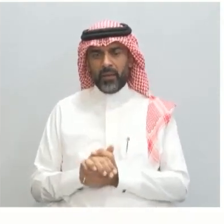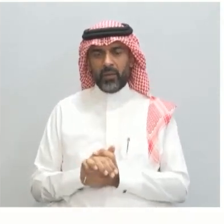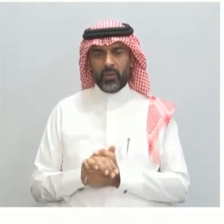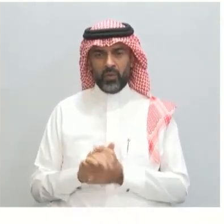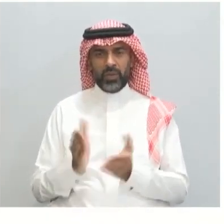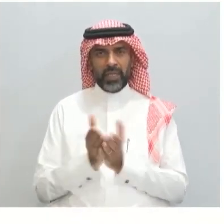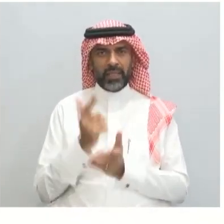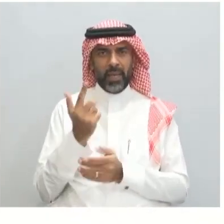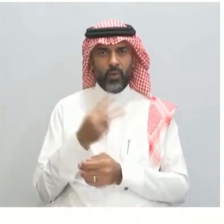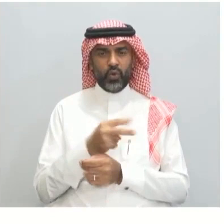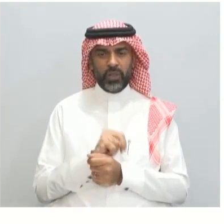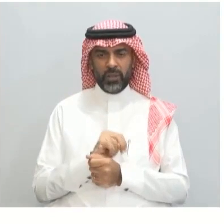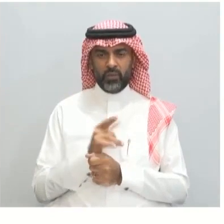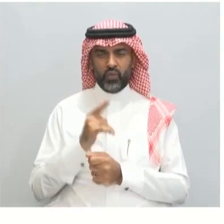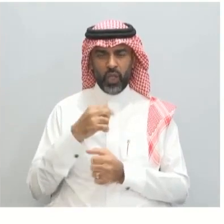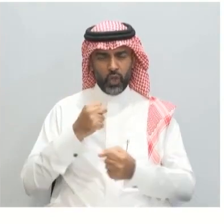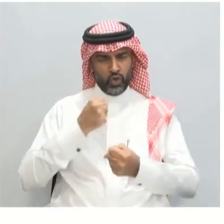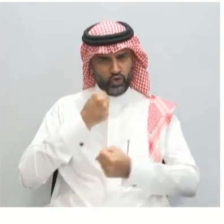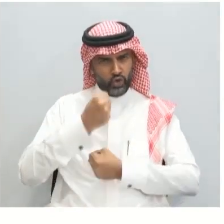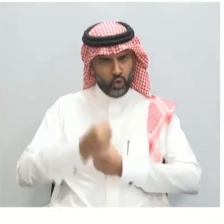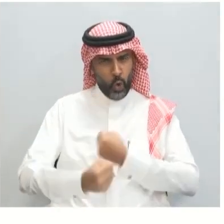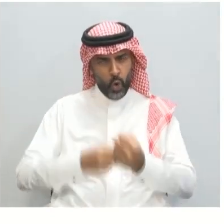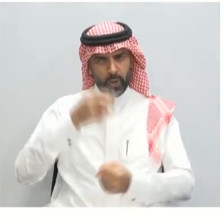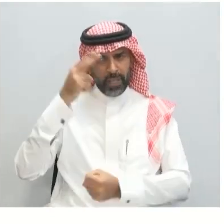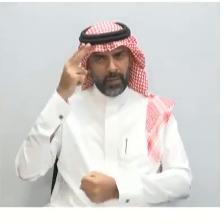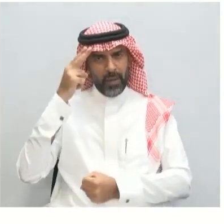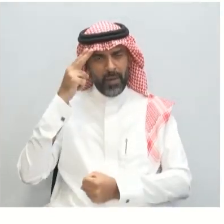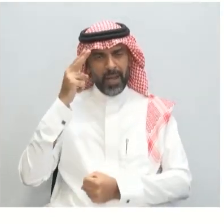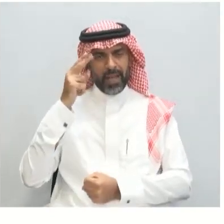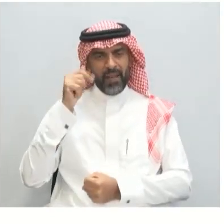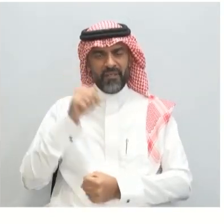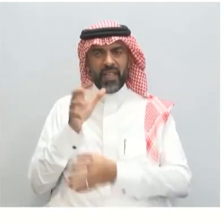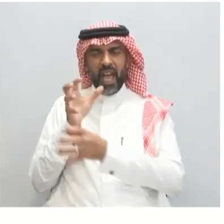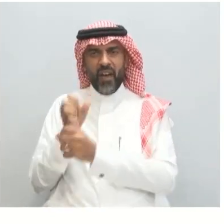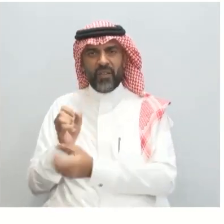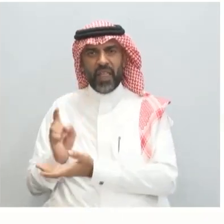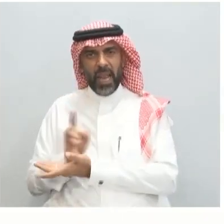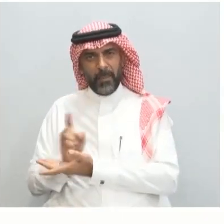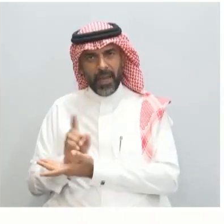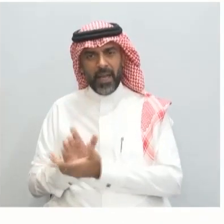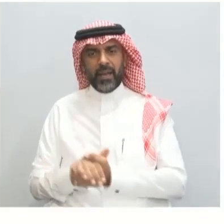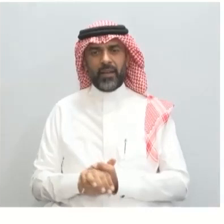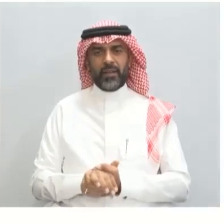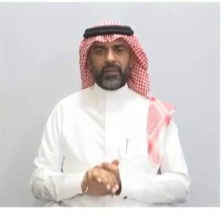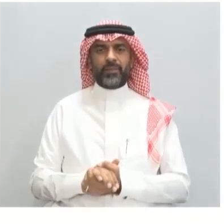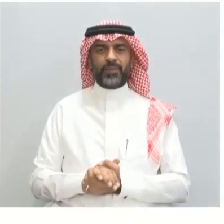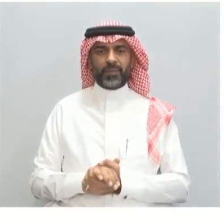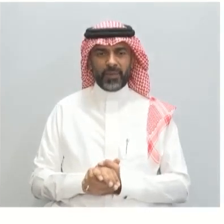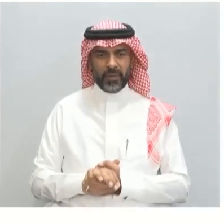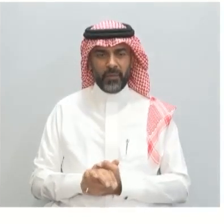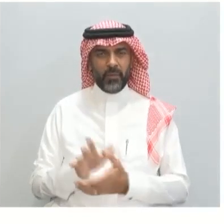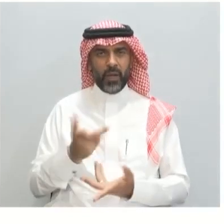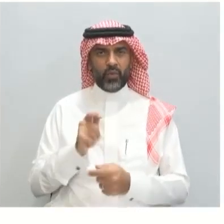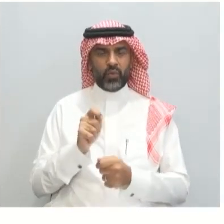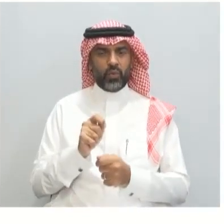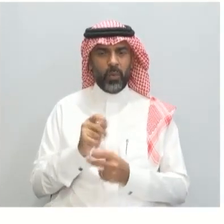ال7 حيث تعرفنا انا وانتم على الجهود المباركه للمملكه العربيه السعوديه في المحافظه على البيئه منها